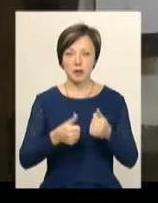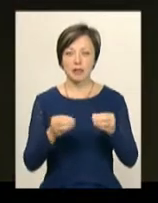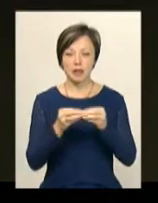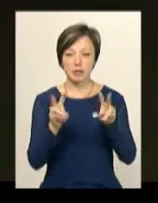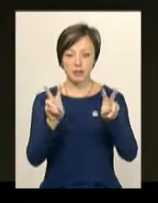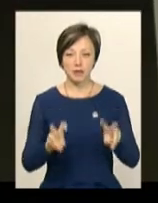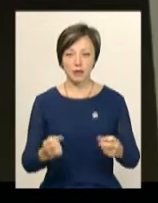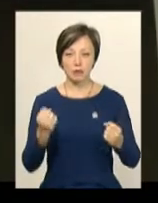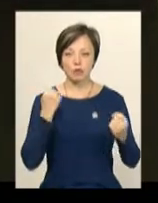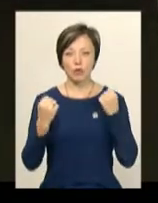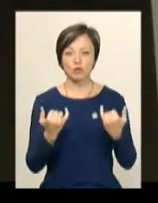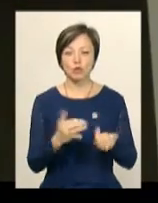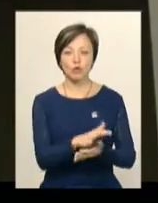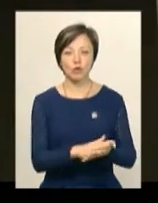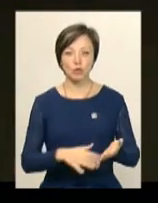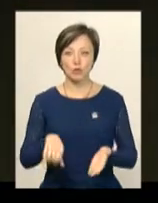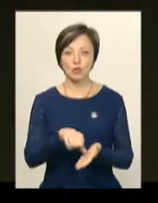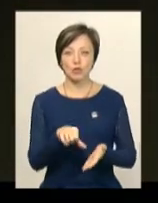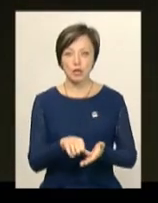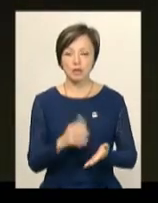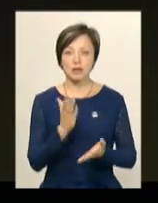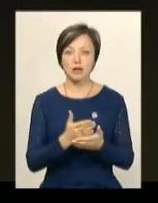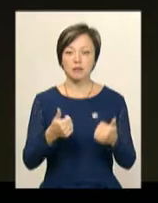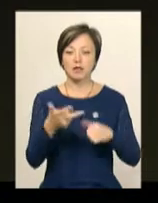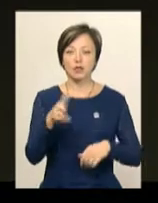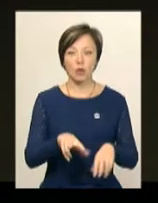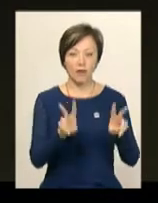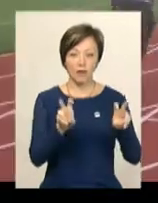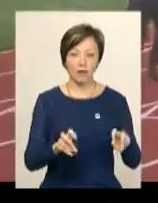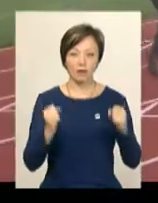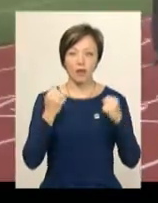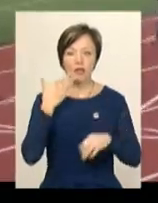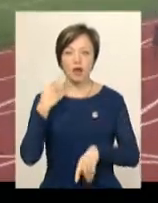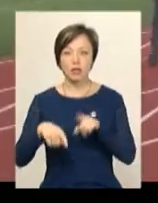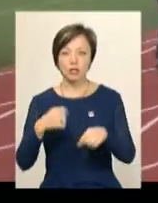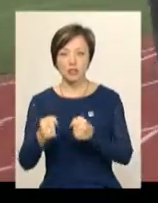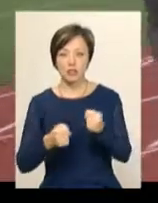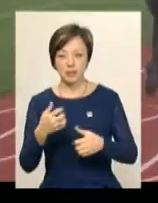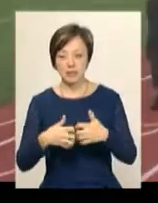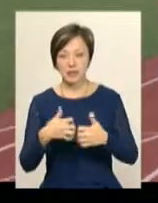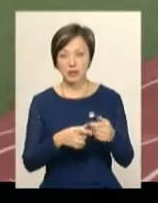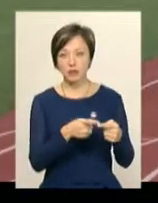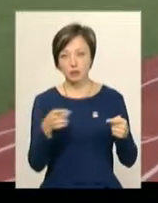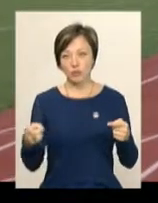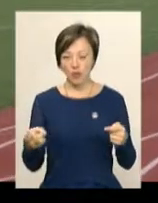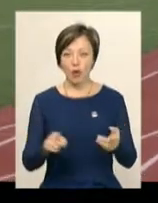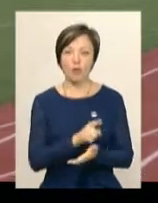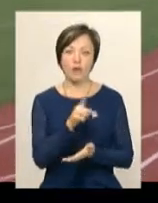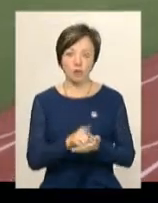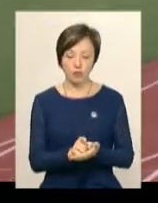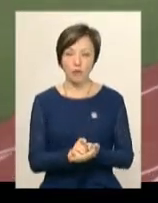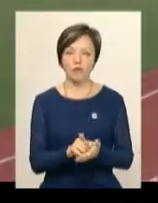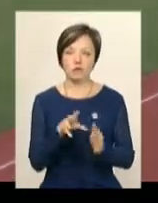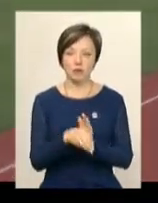видів спорту, сьогодні продовжилося. Учасники мали змагання з трьох видів спорту. Легкоатлетичні забіги на середній-довгій дистанції – обов'язкова